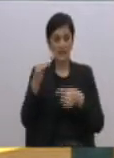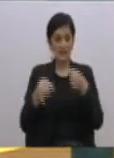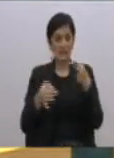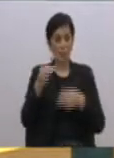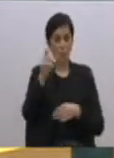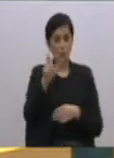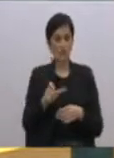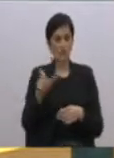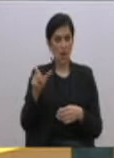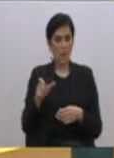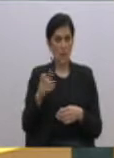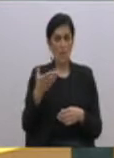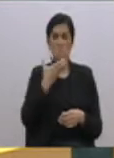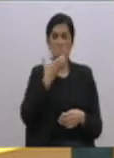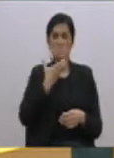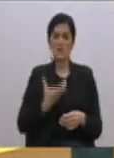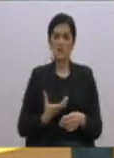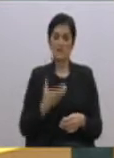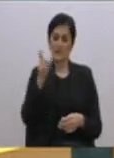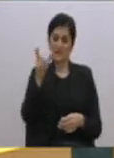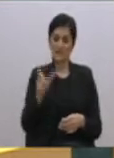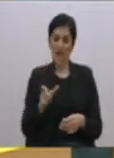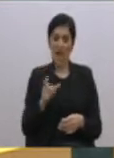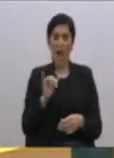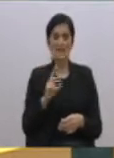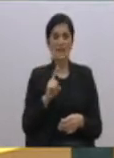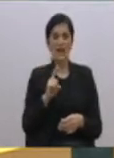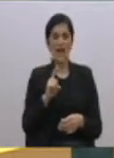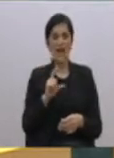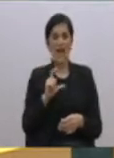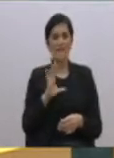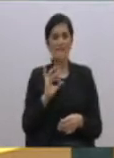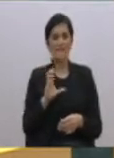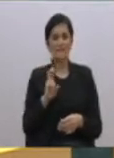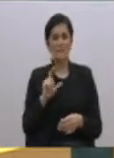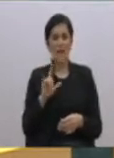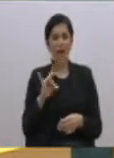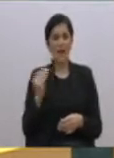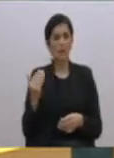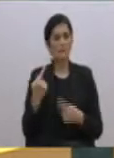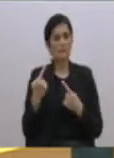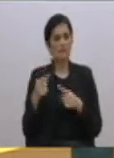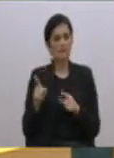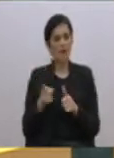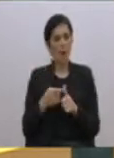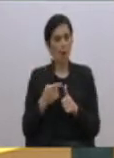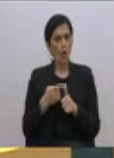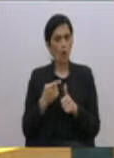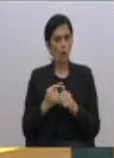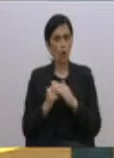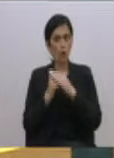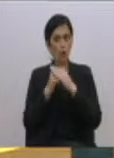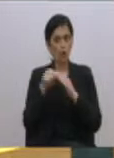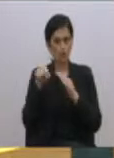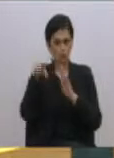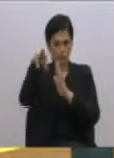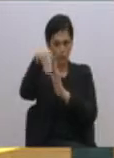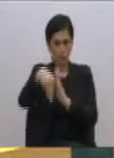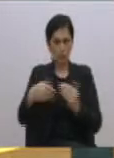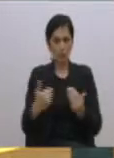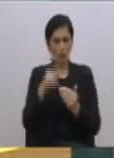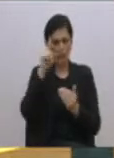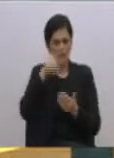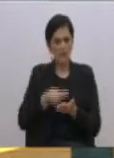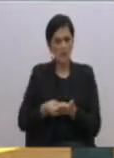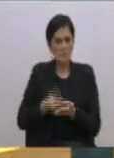მოსამართლე, რომელიც თქვა მღვდელი იქნებოდა ან ხევისბერი, სხვა ტიპის რეპუტაცია შხალაც რო იქცხოვრობს იმ საზოგადოებაში და ყველამ რო იცის, რომ ეს